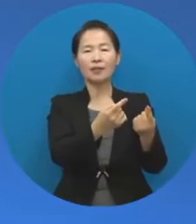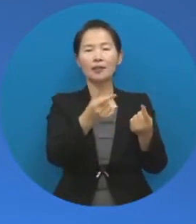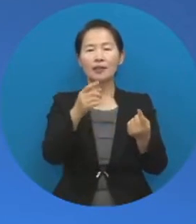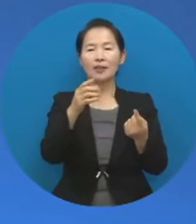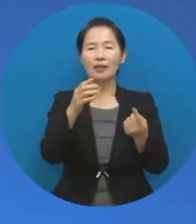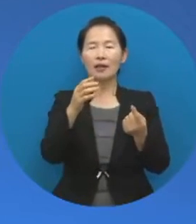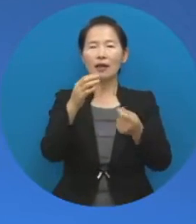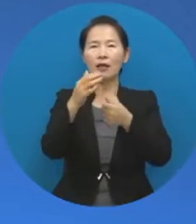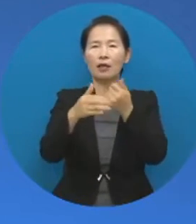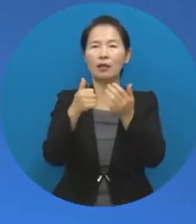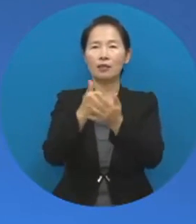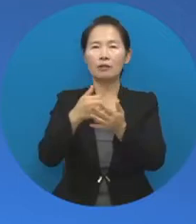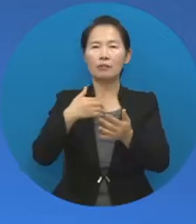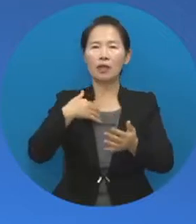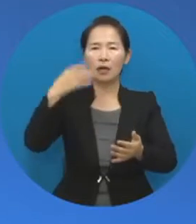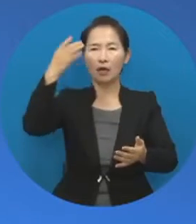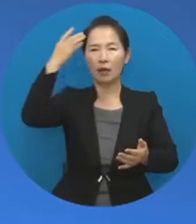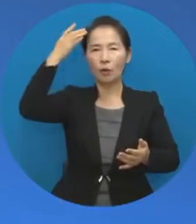제가 골리앗을 만났습니다.